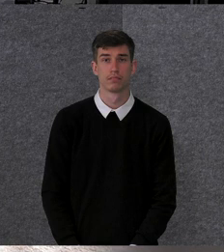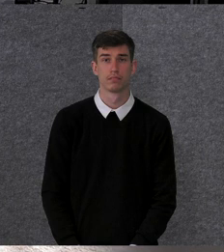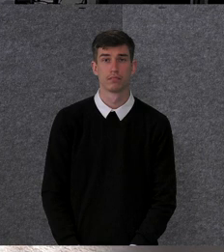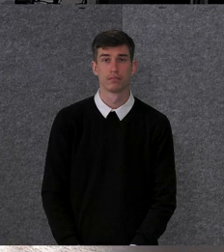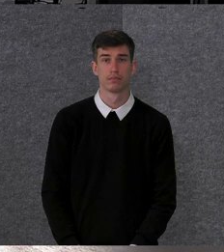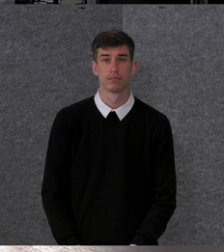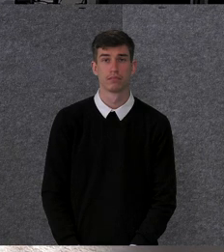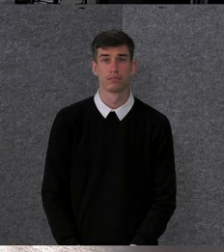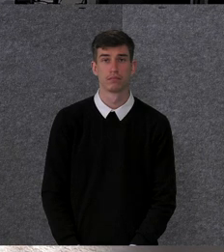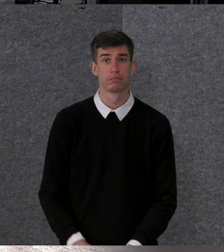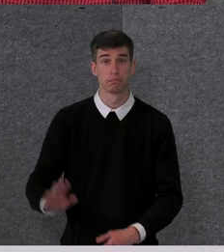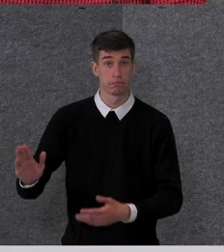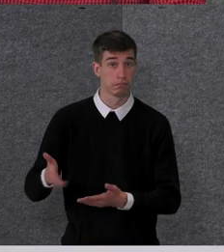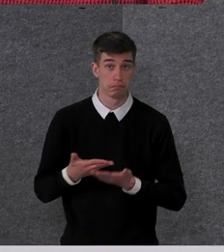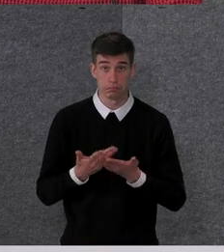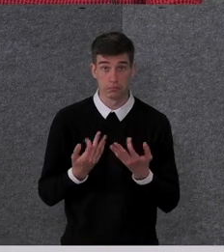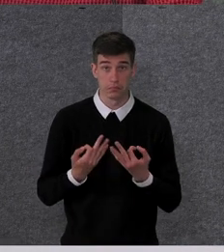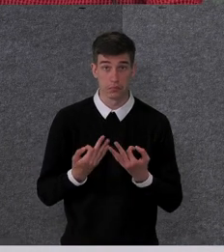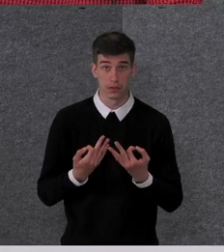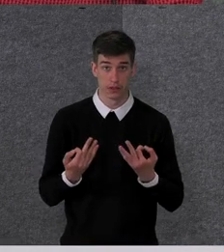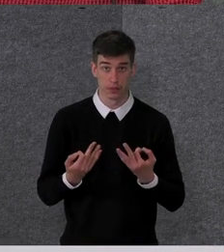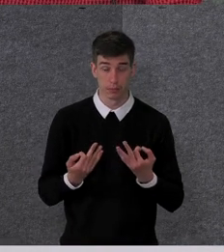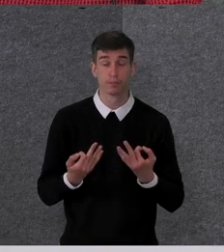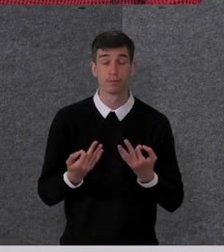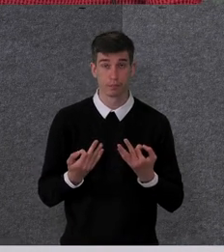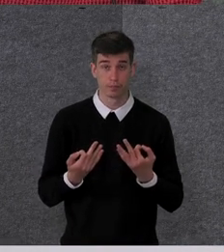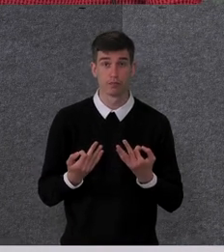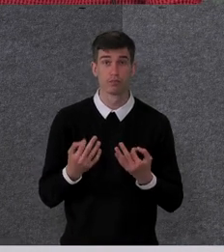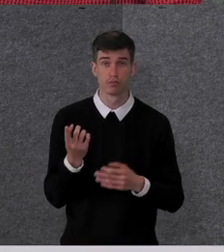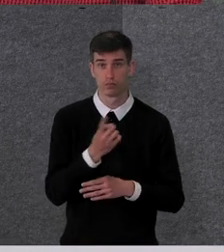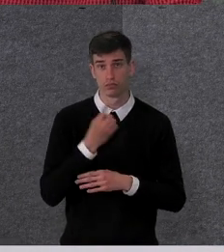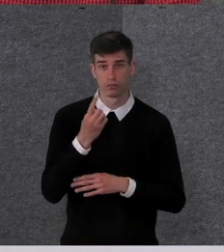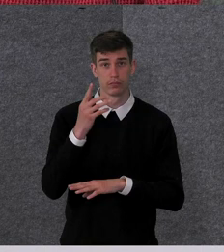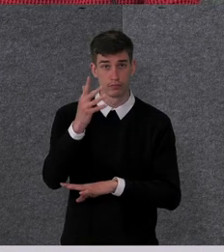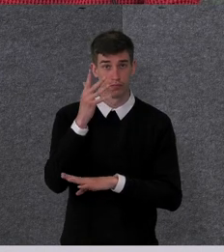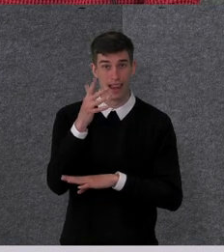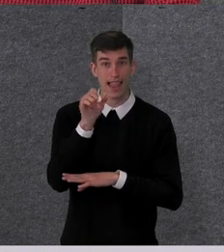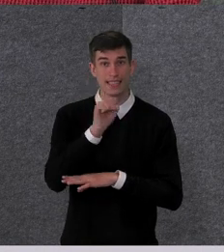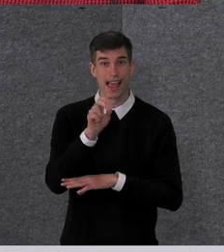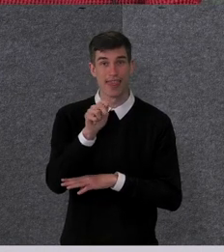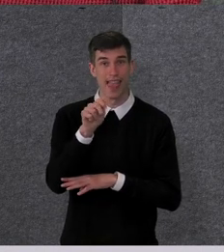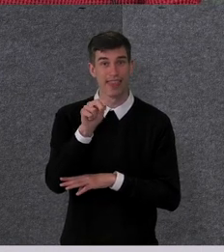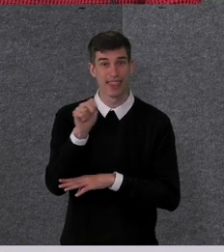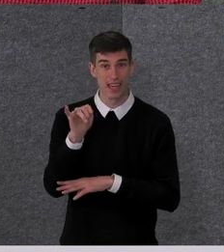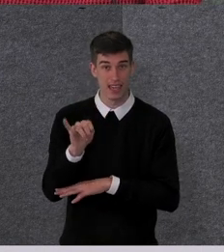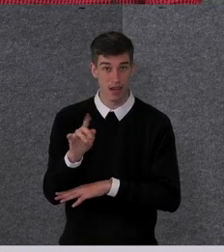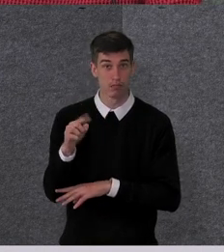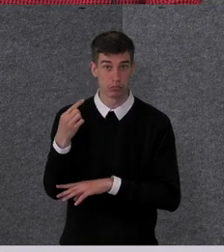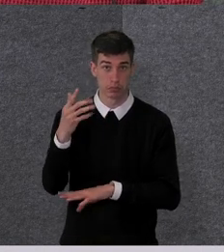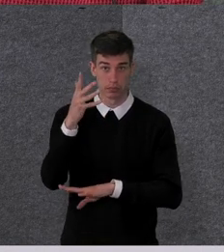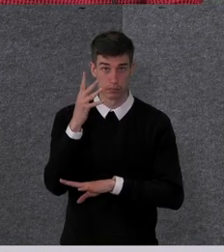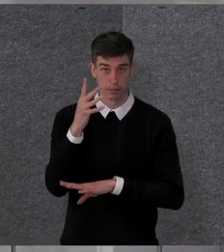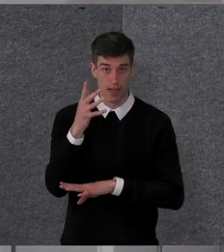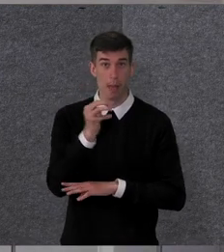Es liegen keine weiteren Kandidaturen vor, sodass wir gleich mit der Vorstellung von Sarah Nanni beginnen können.